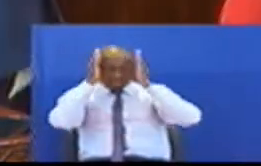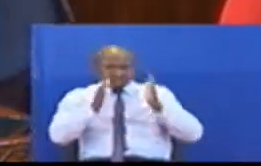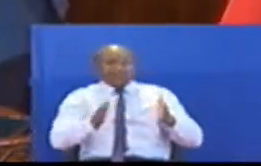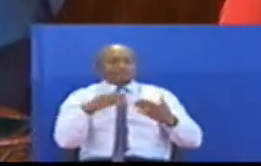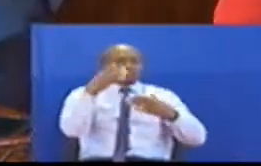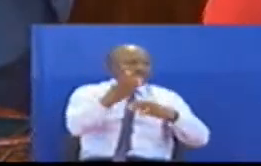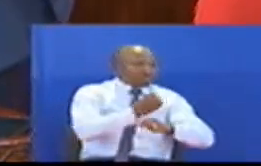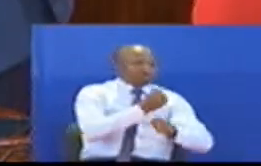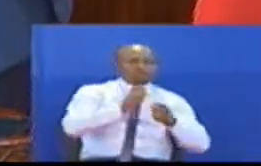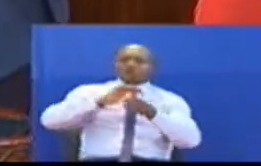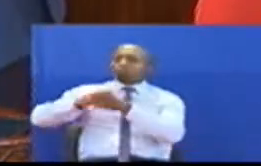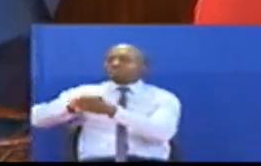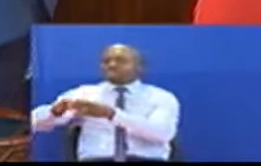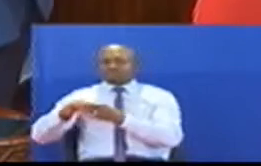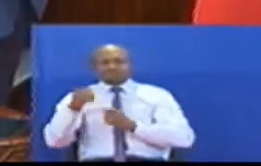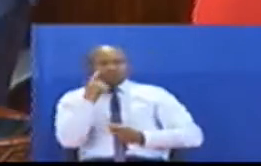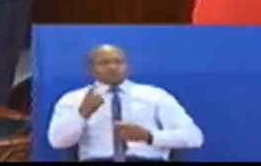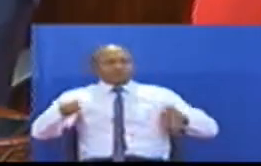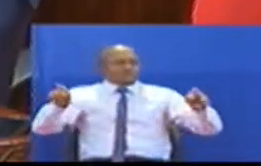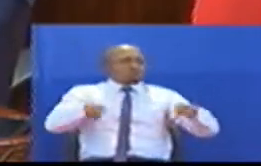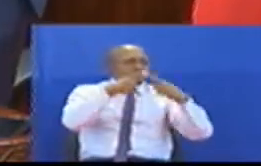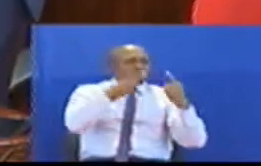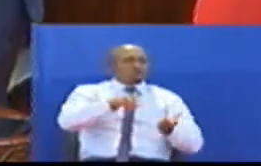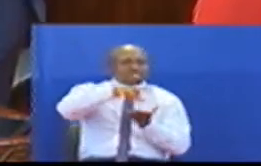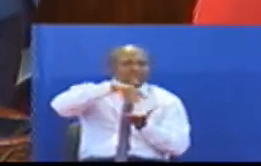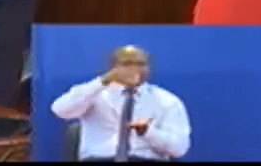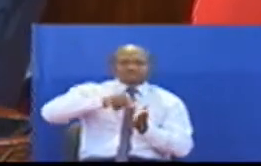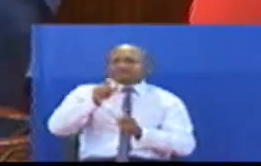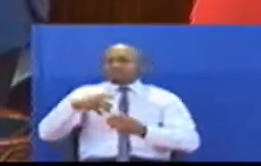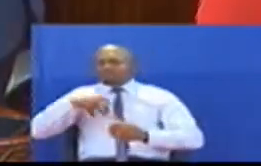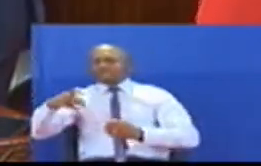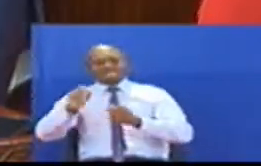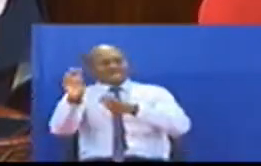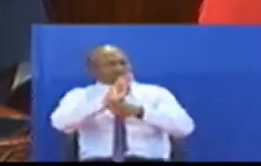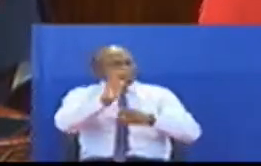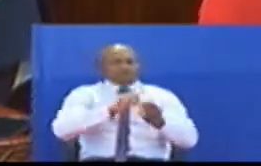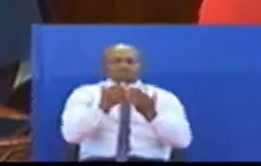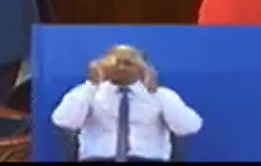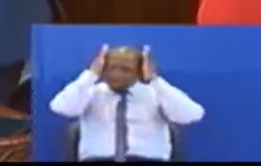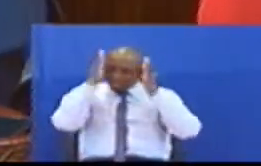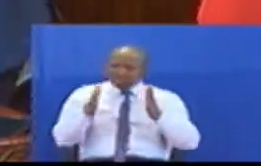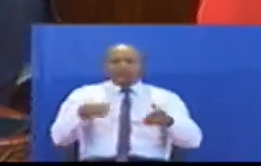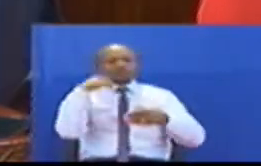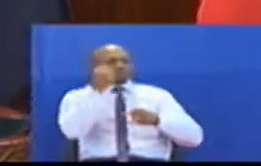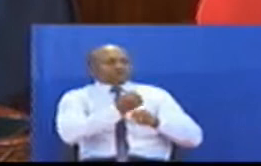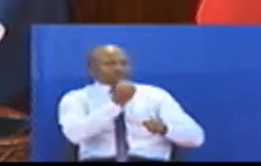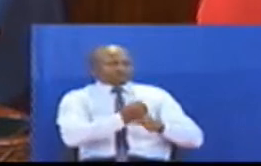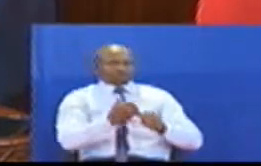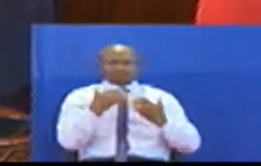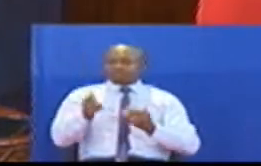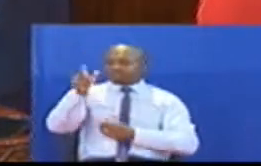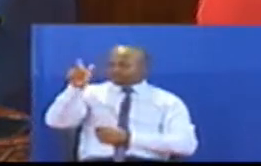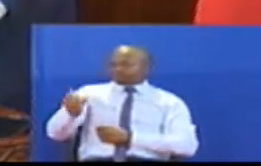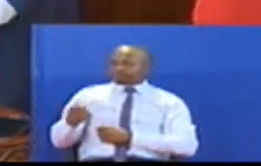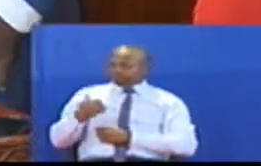Tumeona namna ambavyo migogoro ya ardhi inashughulikiwa na mawaziri paka usiku wa manane kwa sababu ya nidhamu ya kazi. Sasa watu waliofanya hivi, nataka sema Mheshimiwa